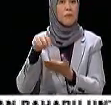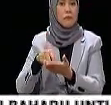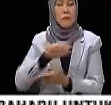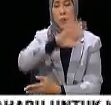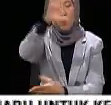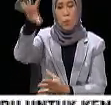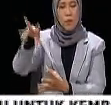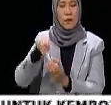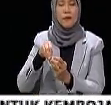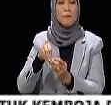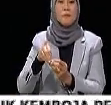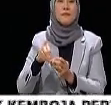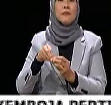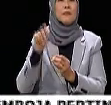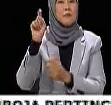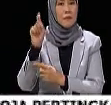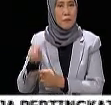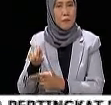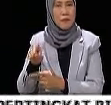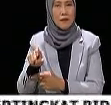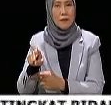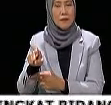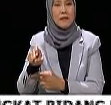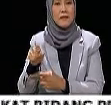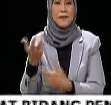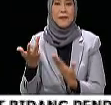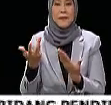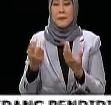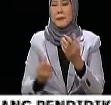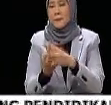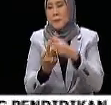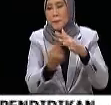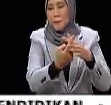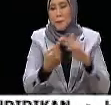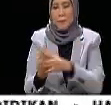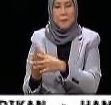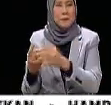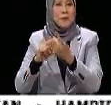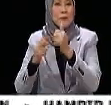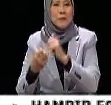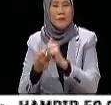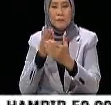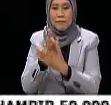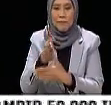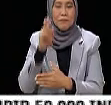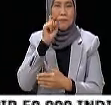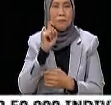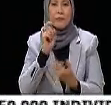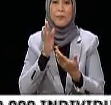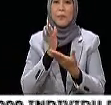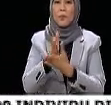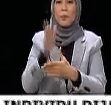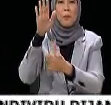holistik ini tidak terkecuali daripada isu-isu dan kontroversi tersendiri tentang isu gangguan cycle isu bullying